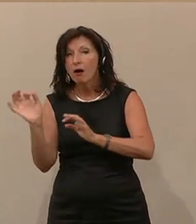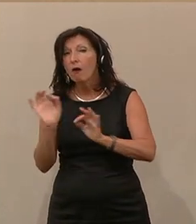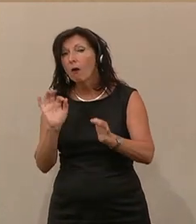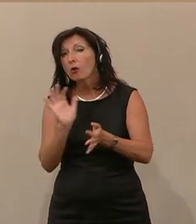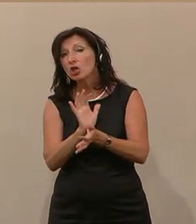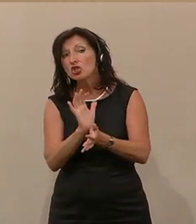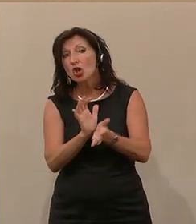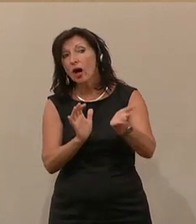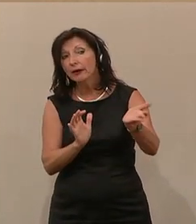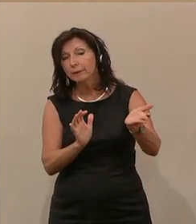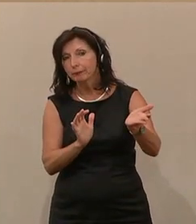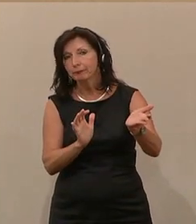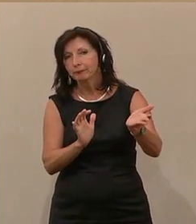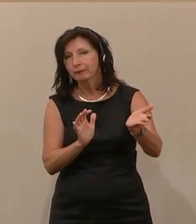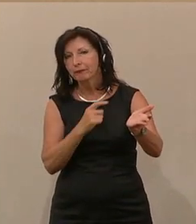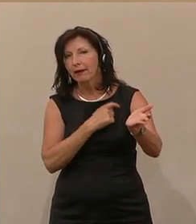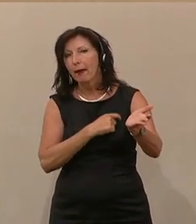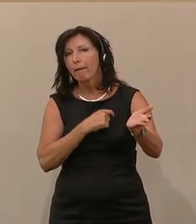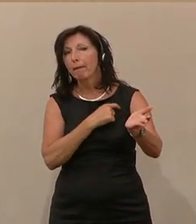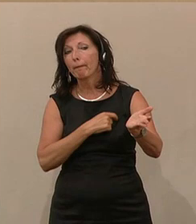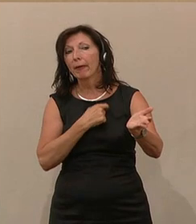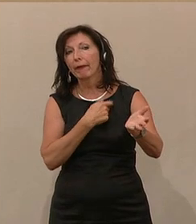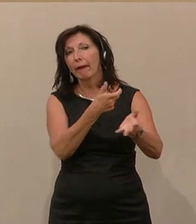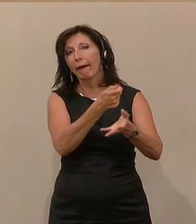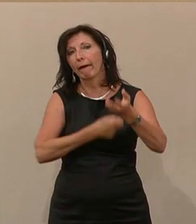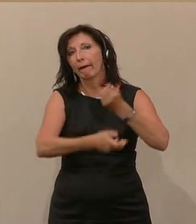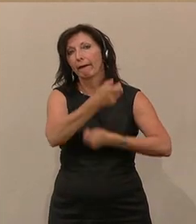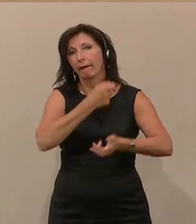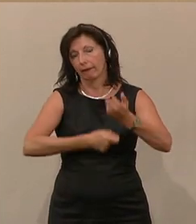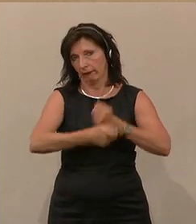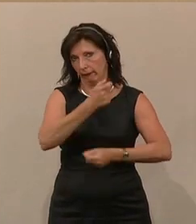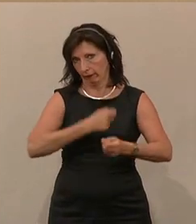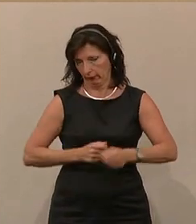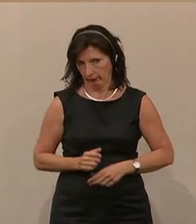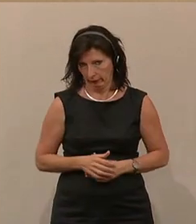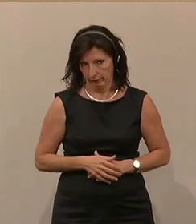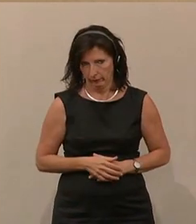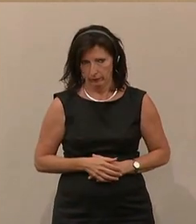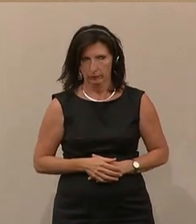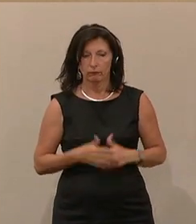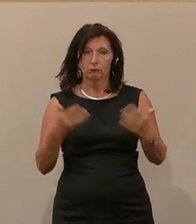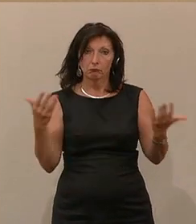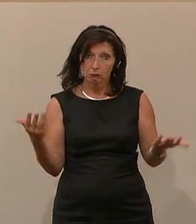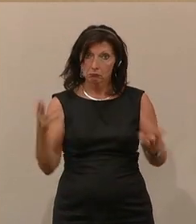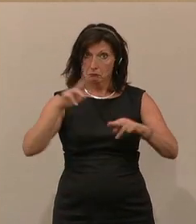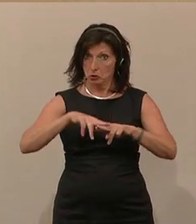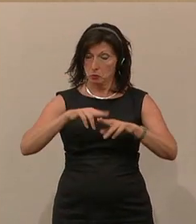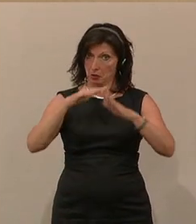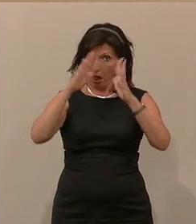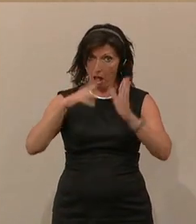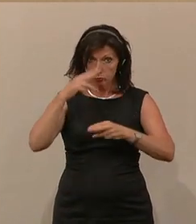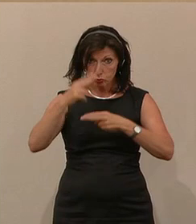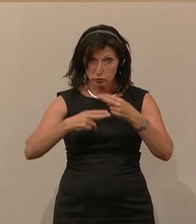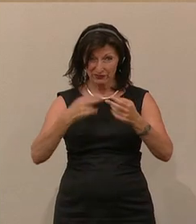doch parteipolitischen interessen gefolgt sind was dann aber bei der hausdurchsuchung